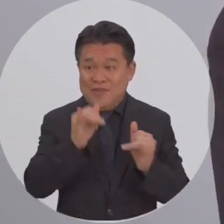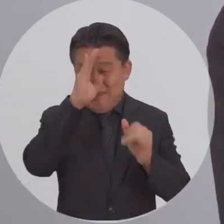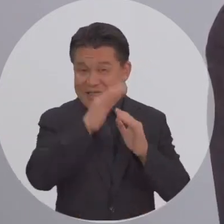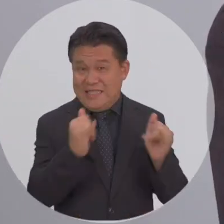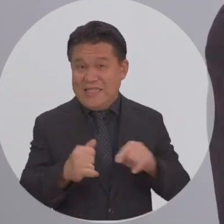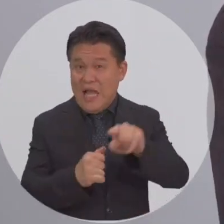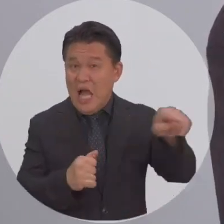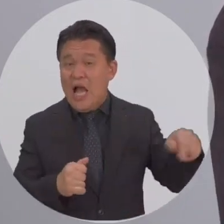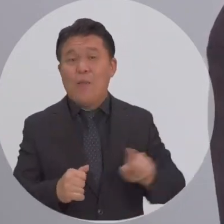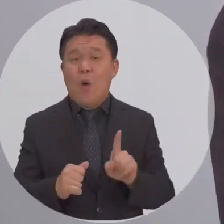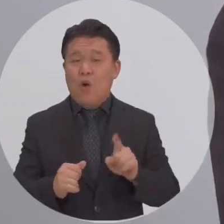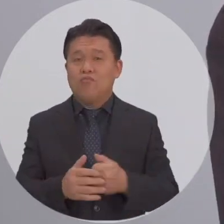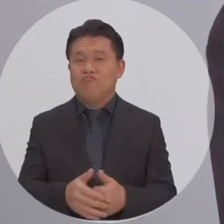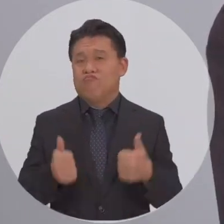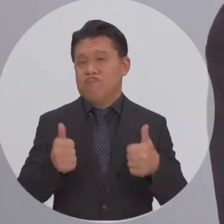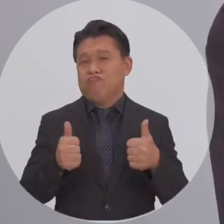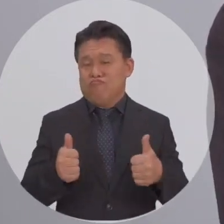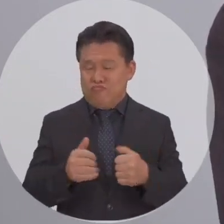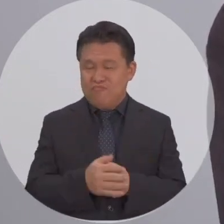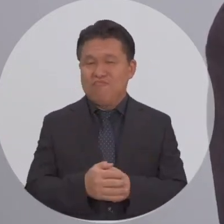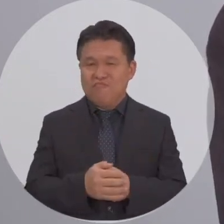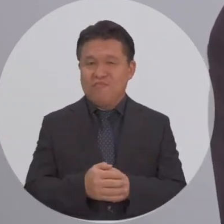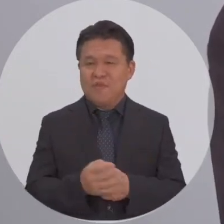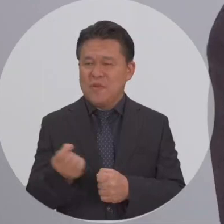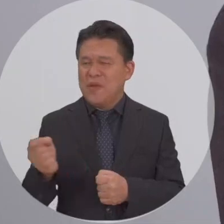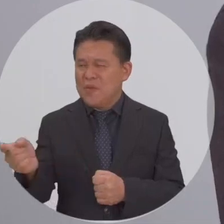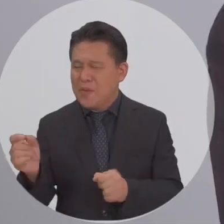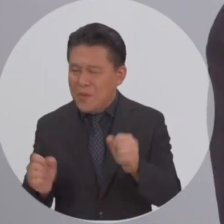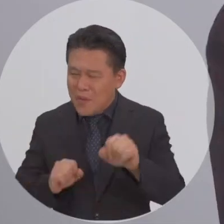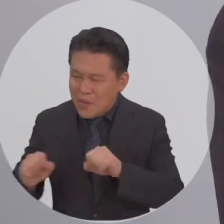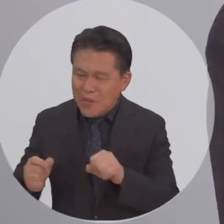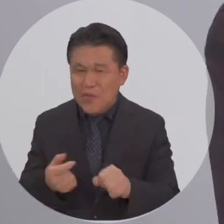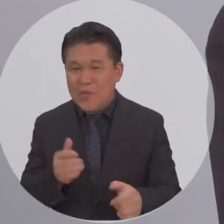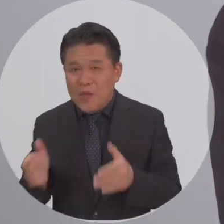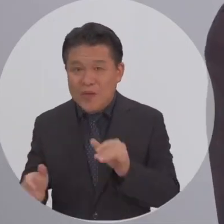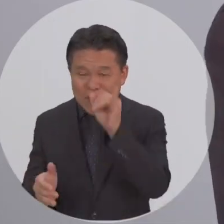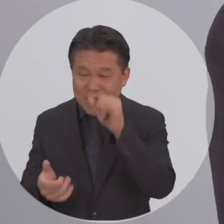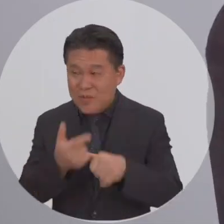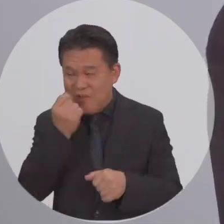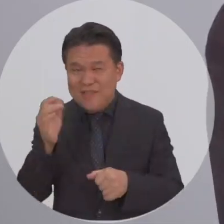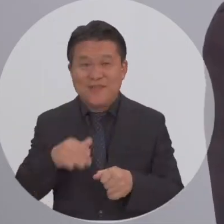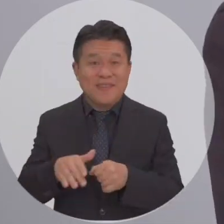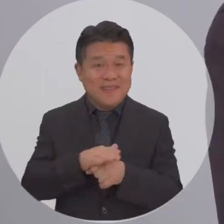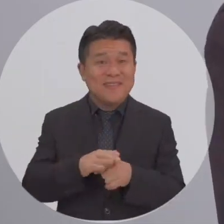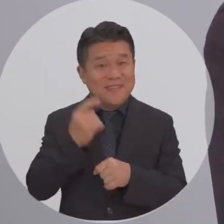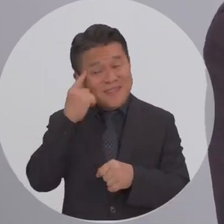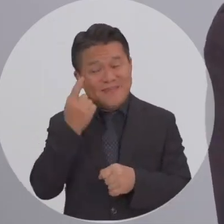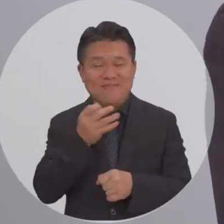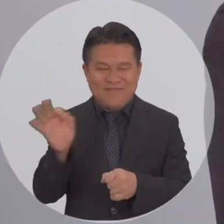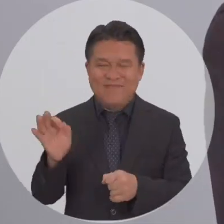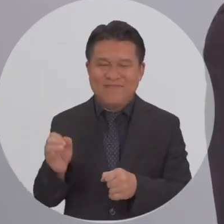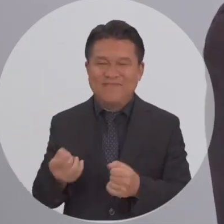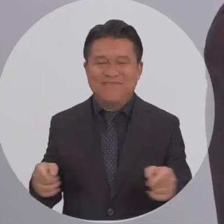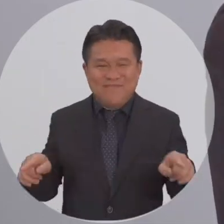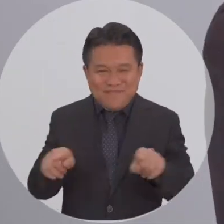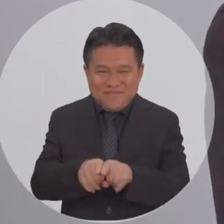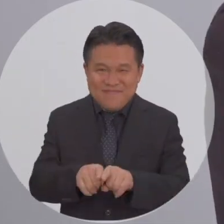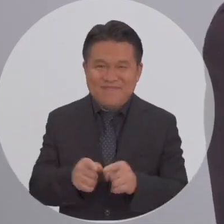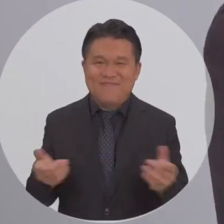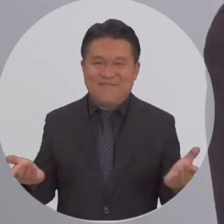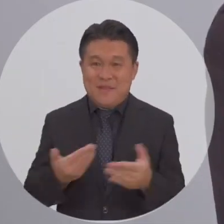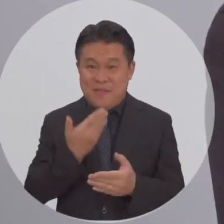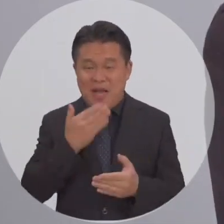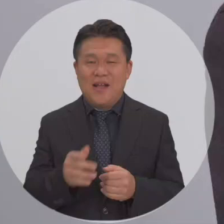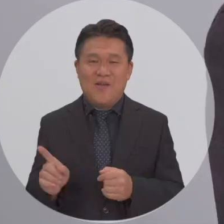역시 조금 부족한 면은 있지만 그래도 상당히 사랑스럽게 받아주고 함께 일을 할